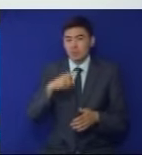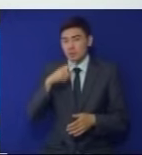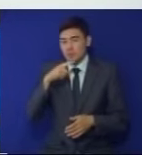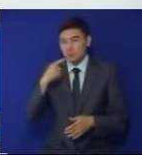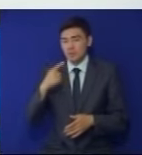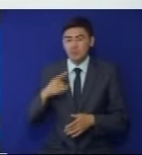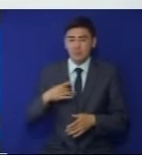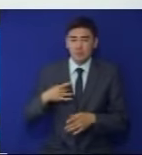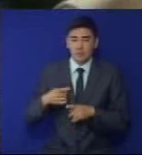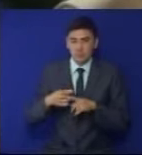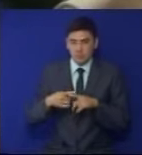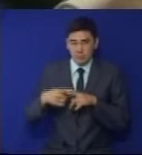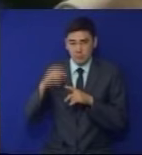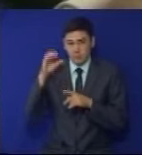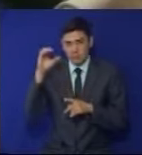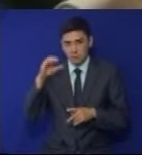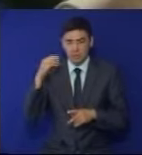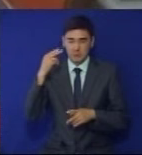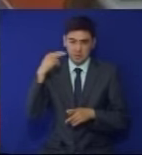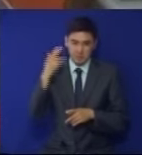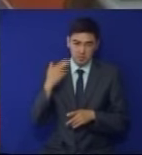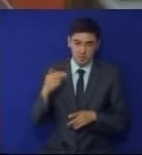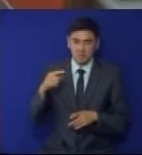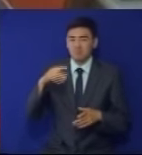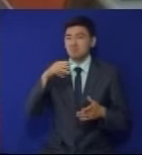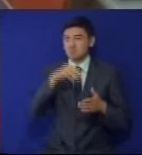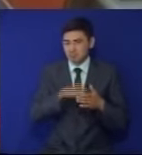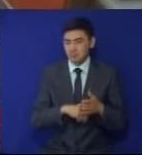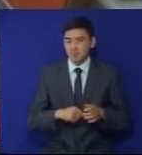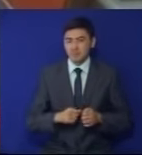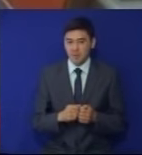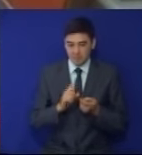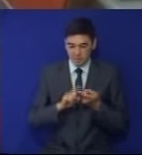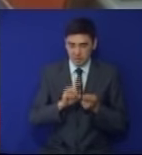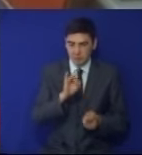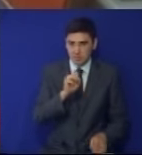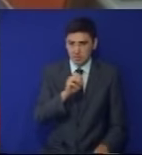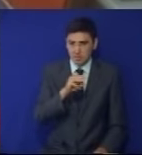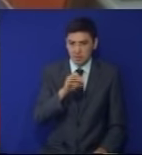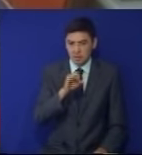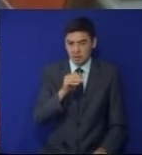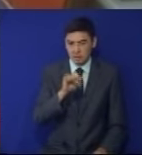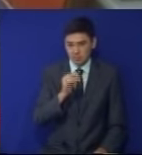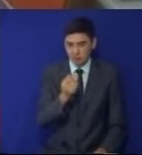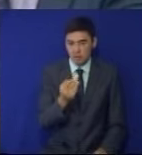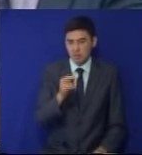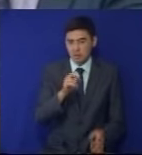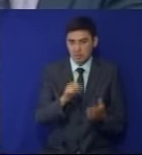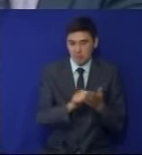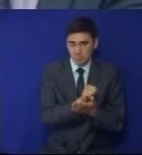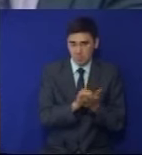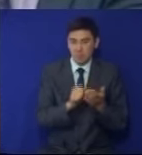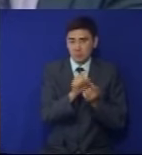Мәжілісте Евразиялық экономикалық одаққа мүше елдер арасындағы келісімді ратификациялау жөнінде заң мақұлданды. Бұл құжатқа сәйкес